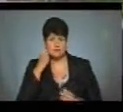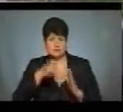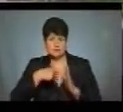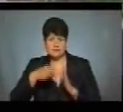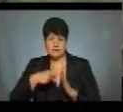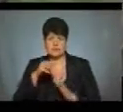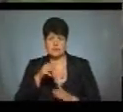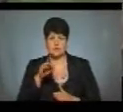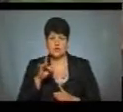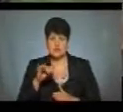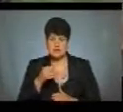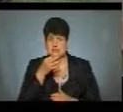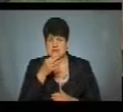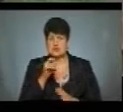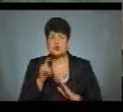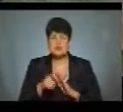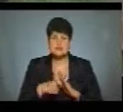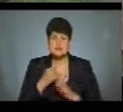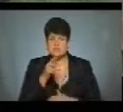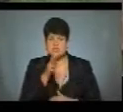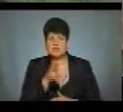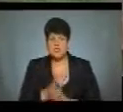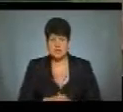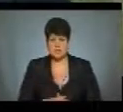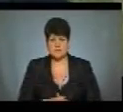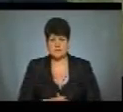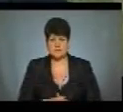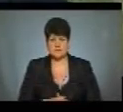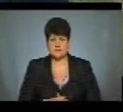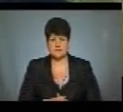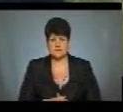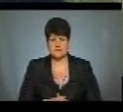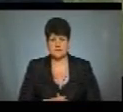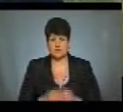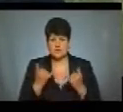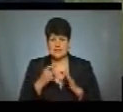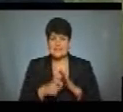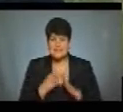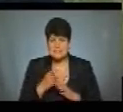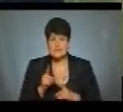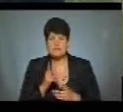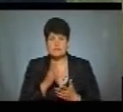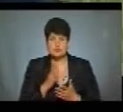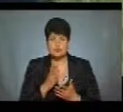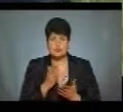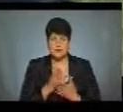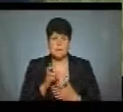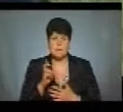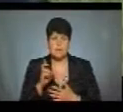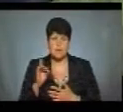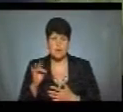Троян розповів, що дізнався під час навчання. Ну, сьогодні дізнався, там, що де знаходиться на броніку.